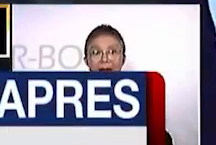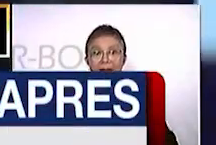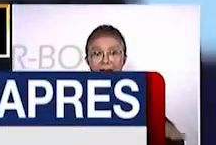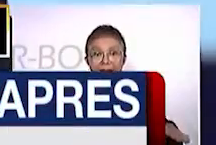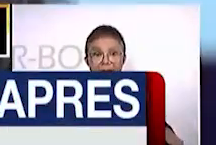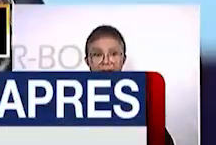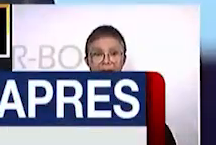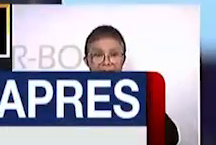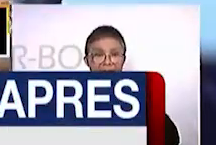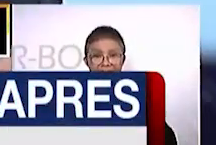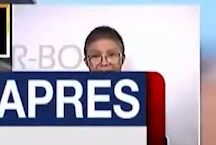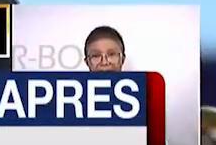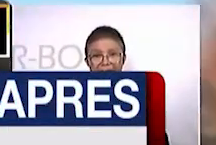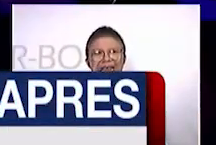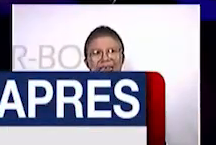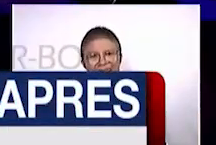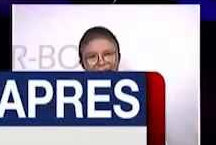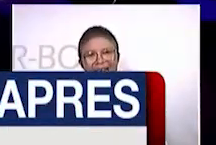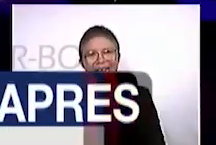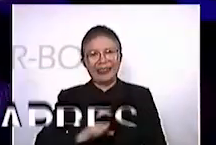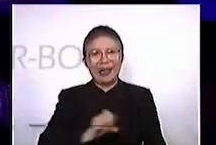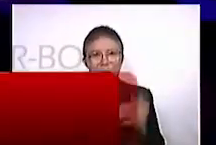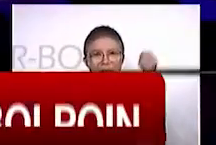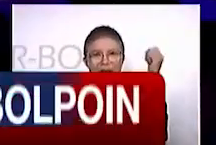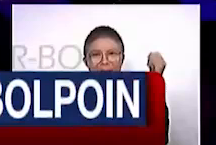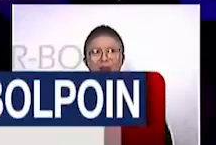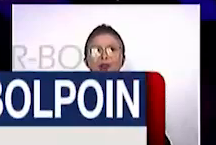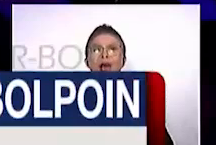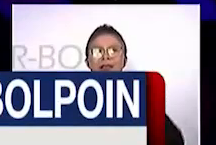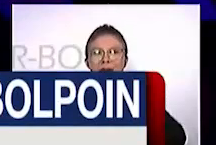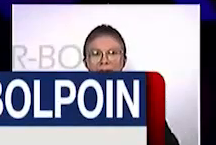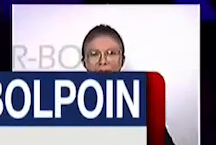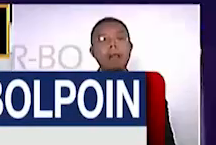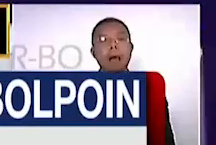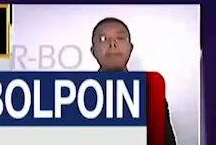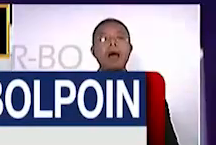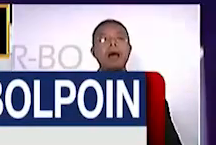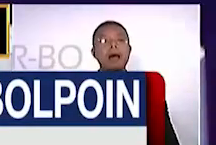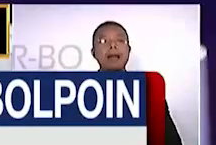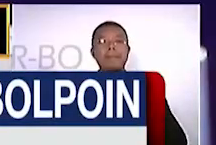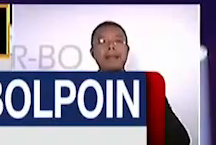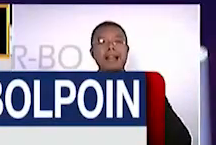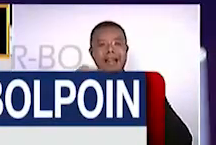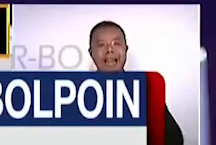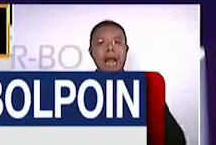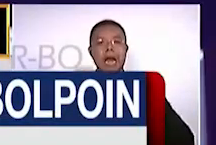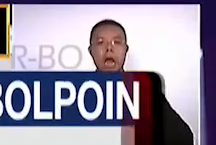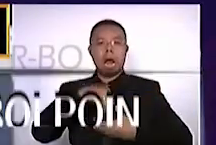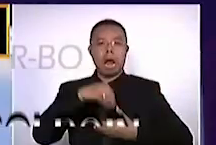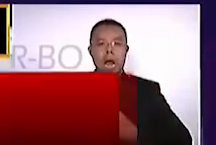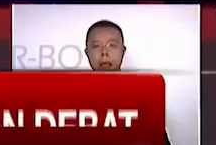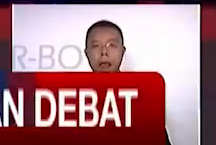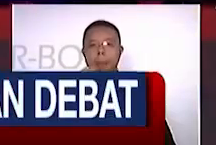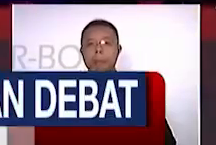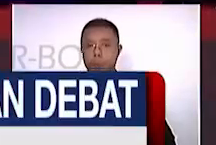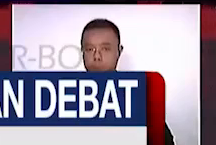mencatat. Selain itu, yang berbeda pada debat kali ini, cawapres nomor urut 2 Gibran Rakabuming Raka mendapat giliran pertama untuk menyampaikan visi dan